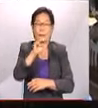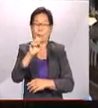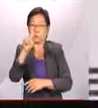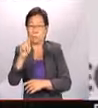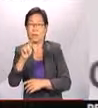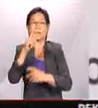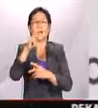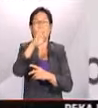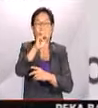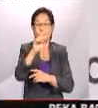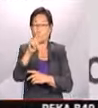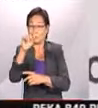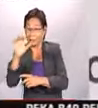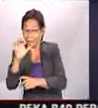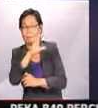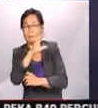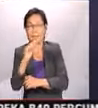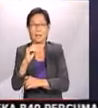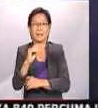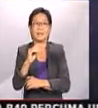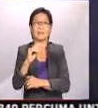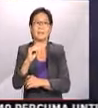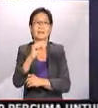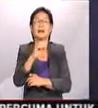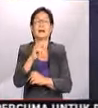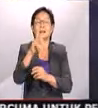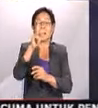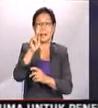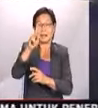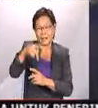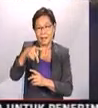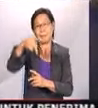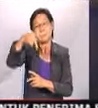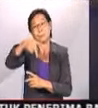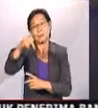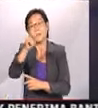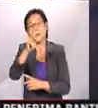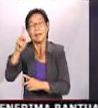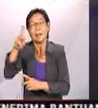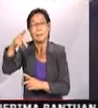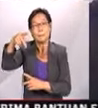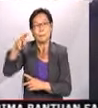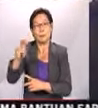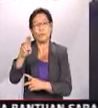Pelancongan Seni dan Budaya dan Kementerian Pembangunan Usahawan dan Koperasi.